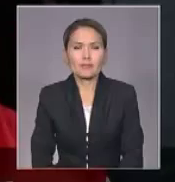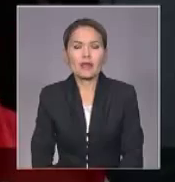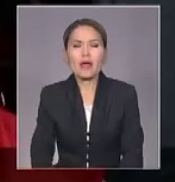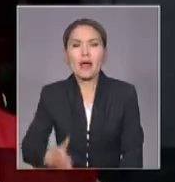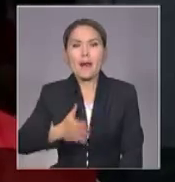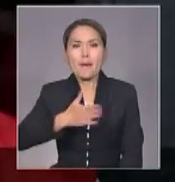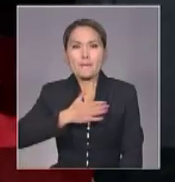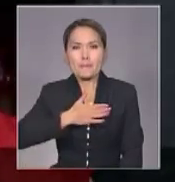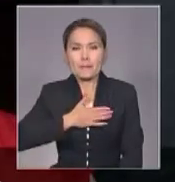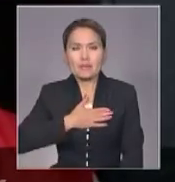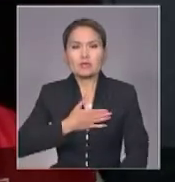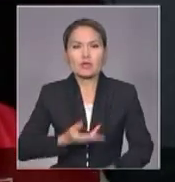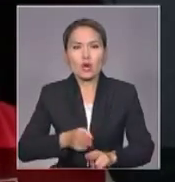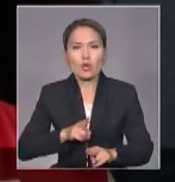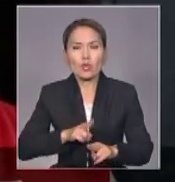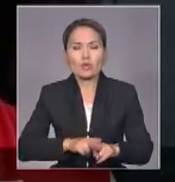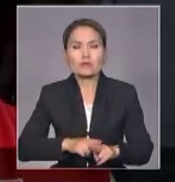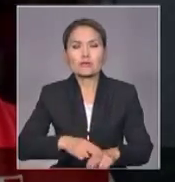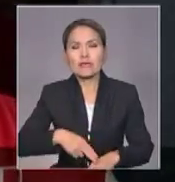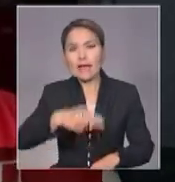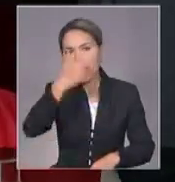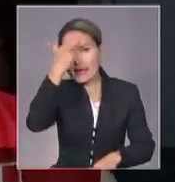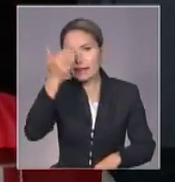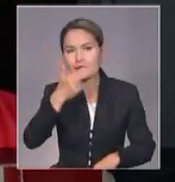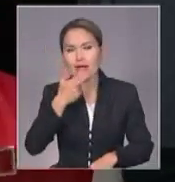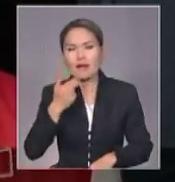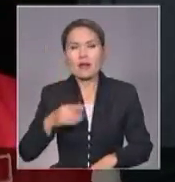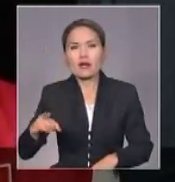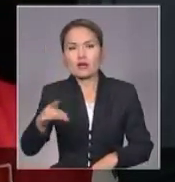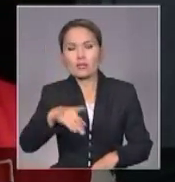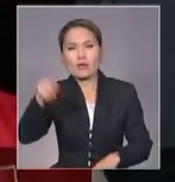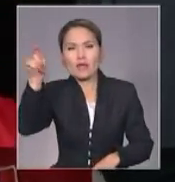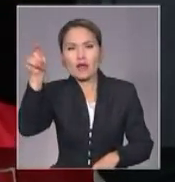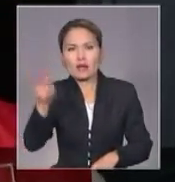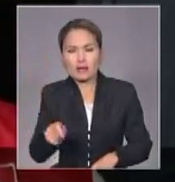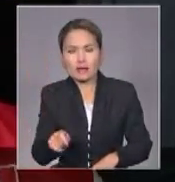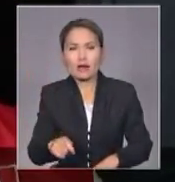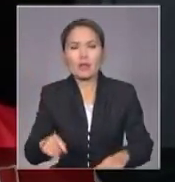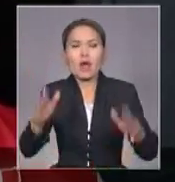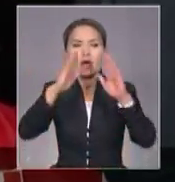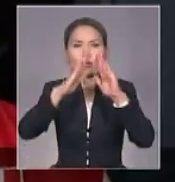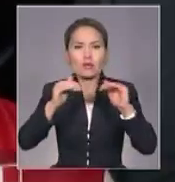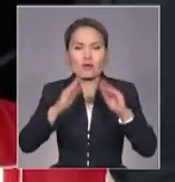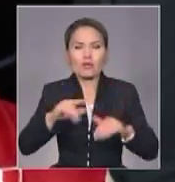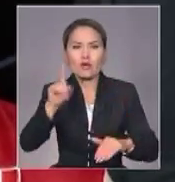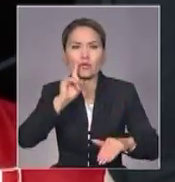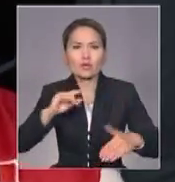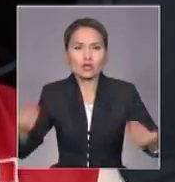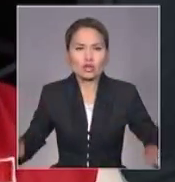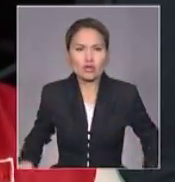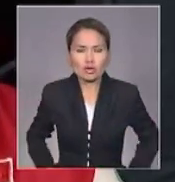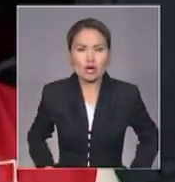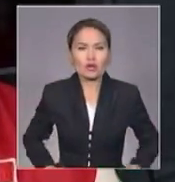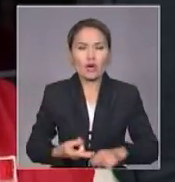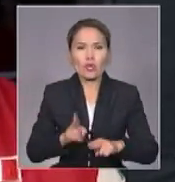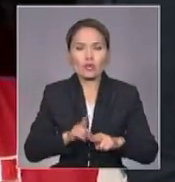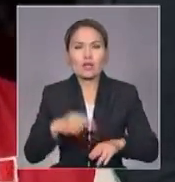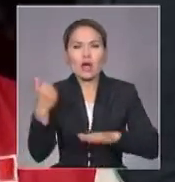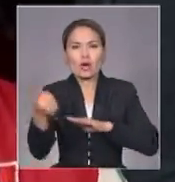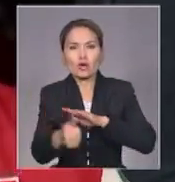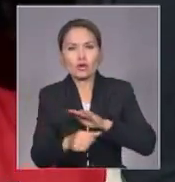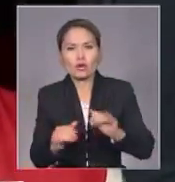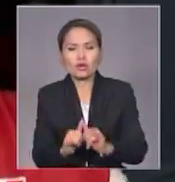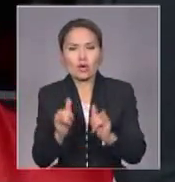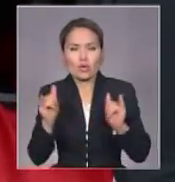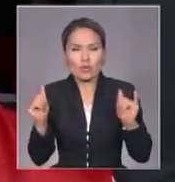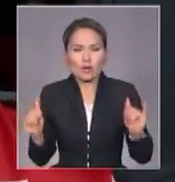Біз мигранттарды осында орналастырдық. Олар ресми түрде саяси баспана ала алмаған. Оның үстіне босқындарға транзитті деген жаңа мәртебе беріліп